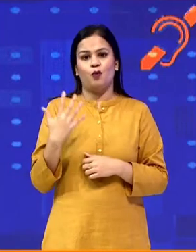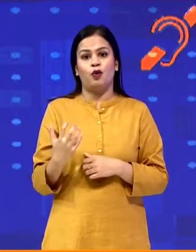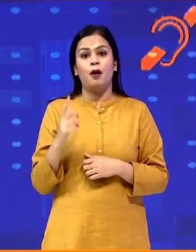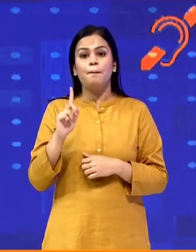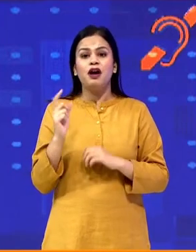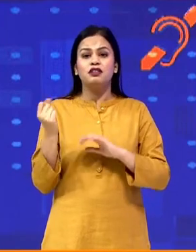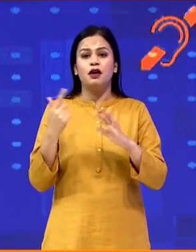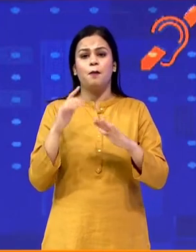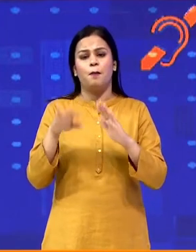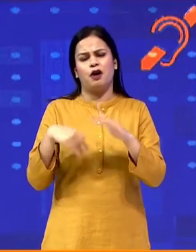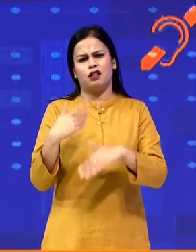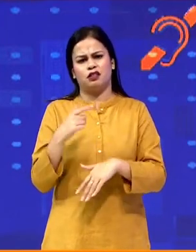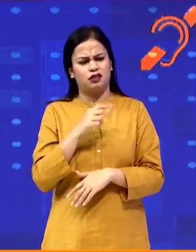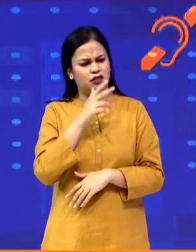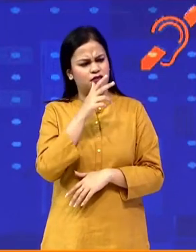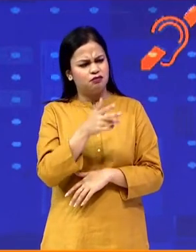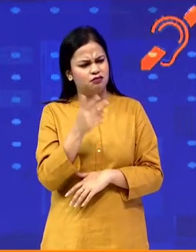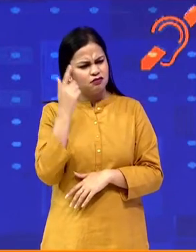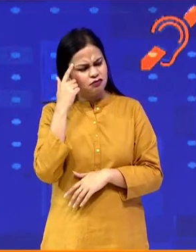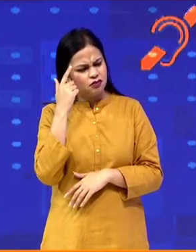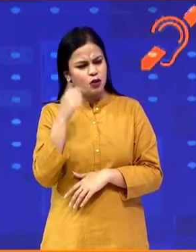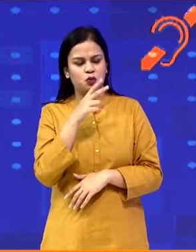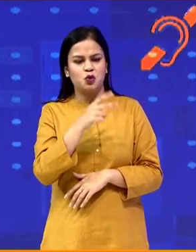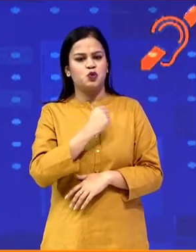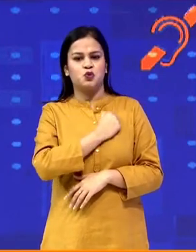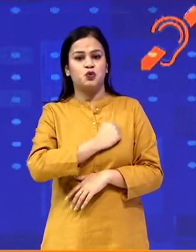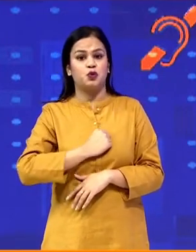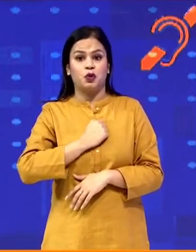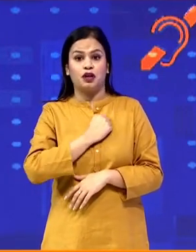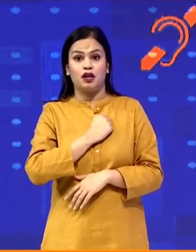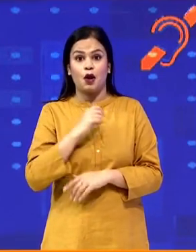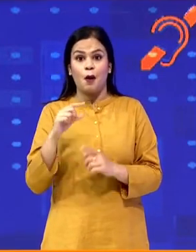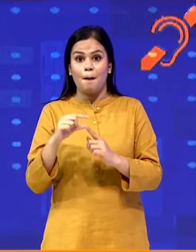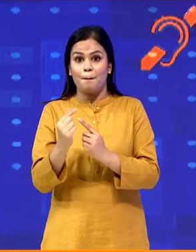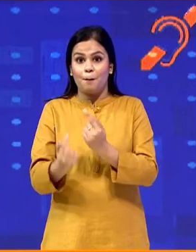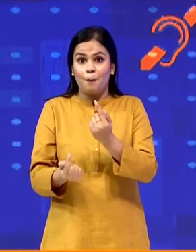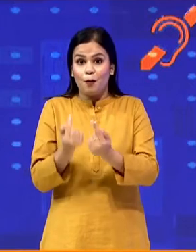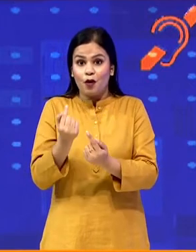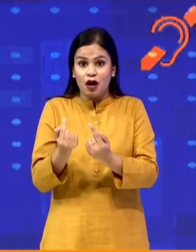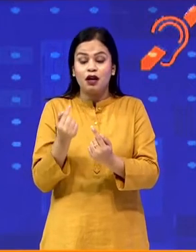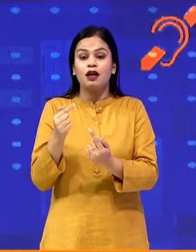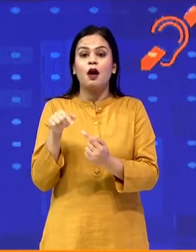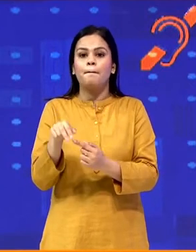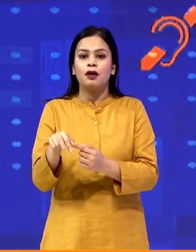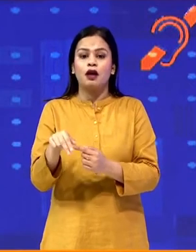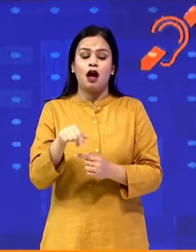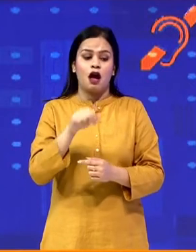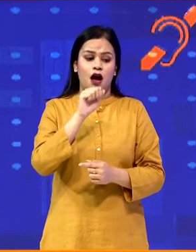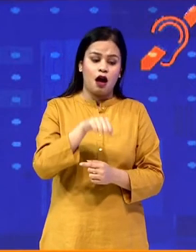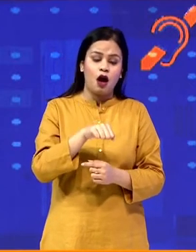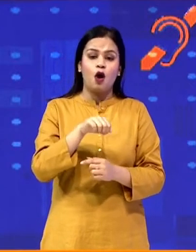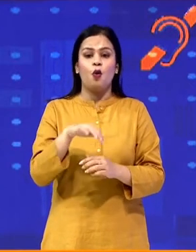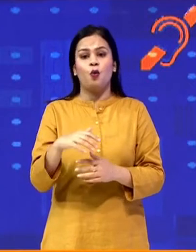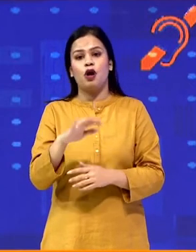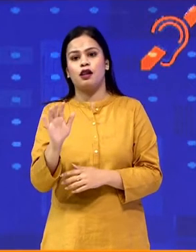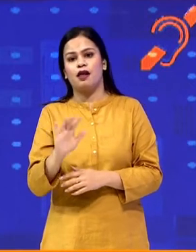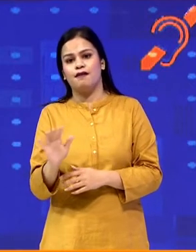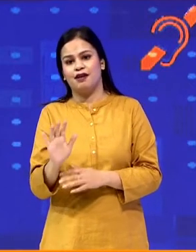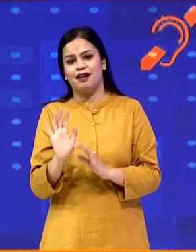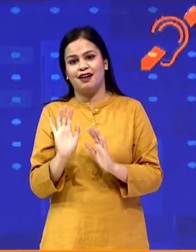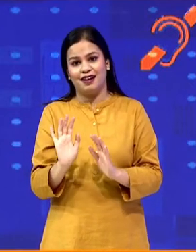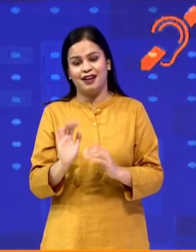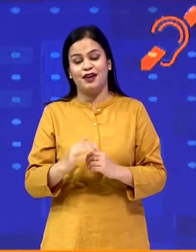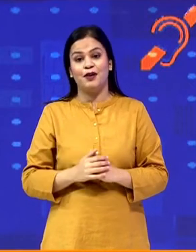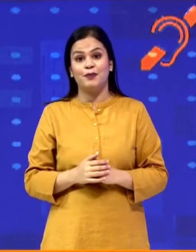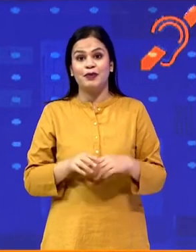6 महीने के बाद मैंने सॉरी राजनीति होती है नो और नेवर हमको आज